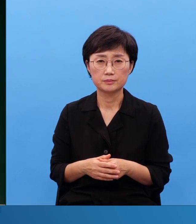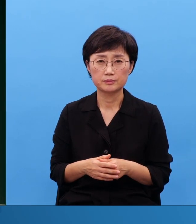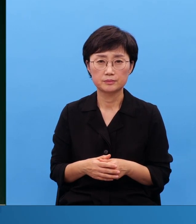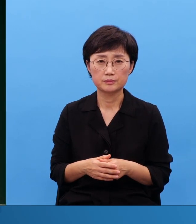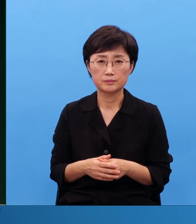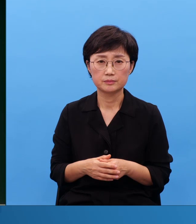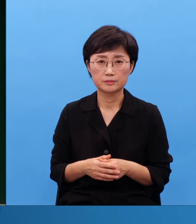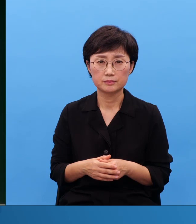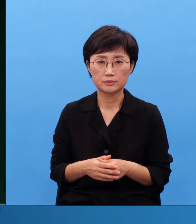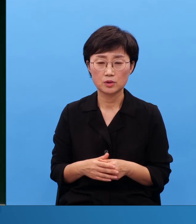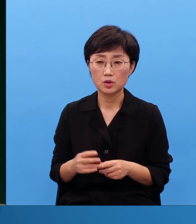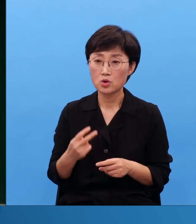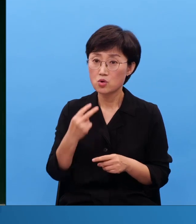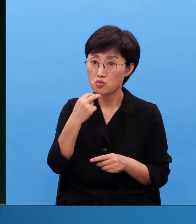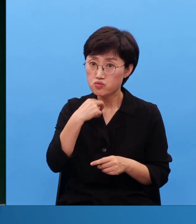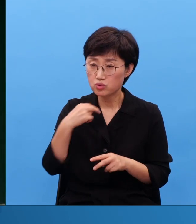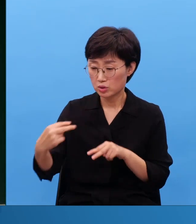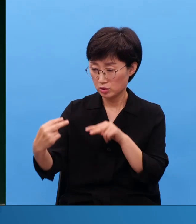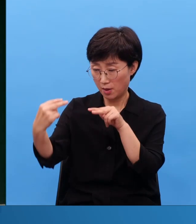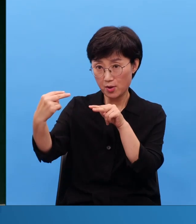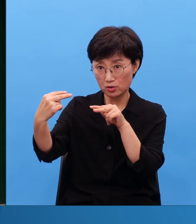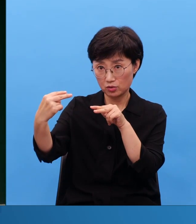대면 전략도 있습니다.